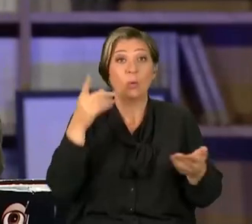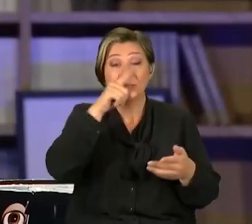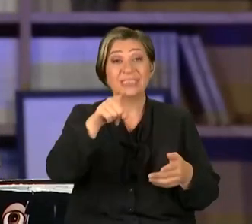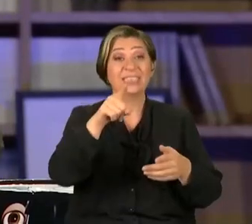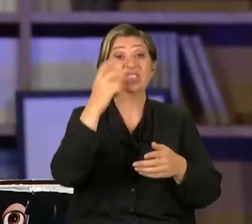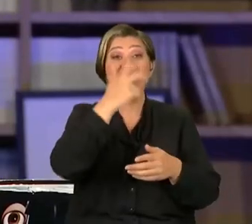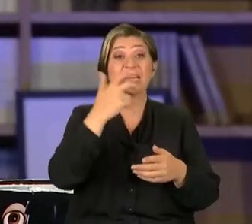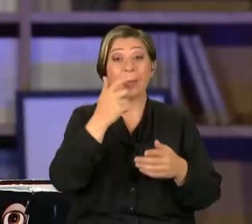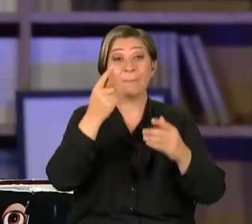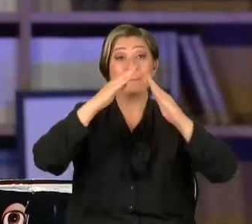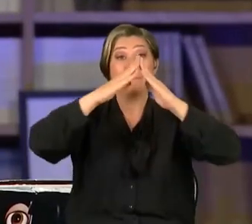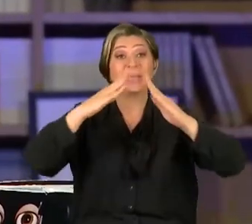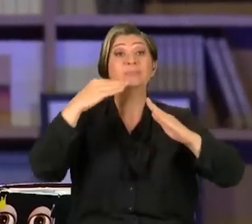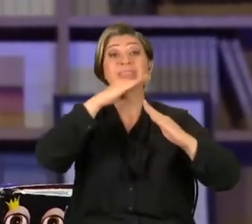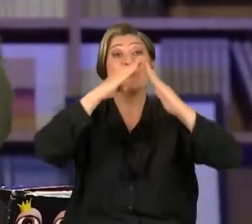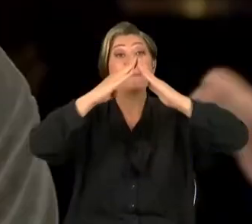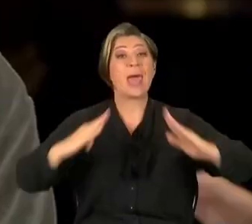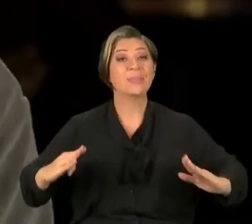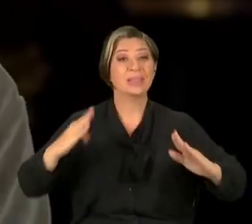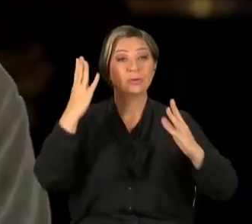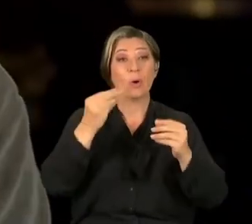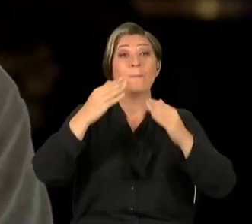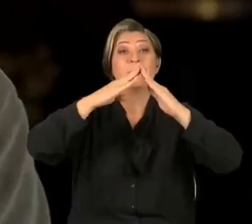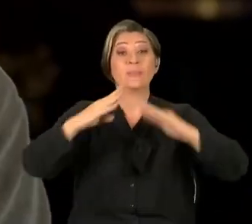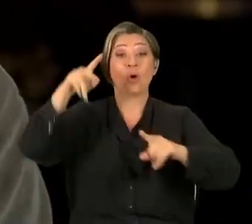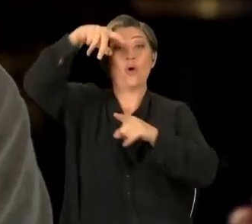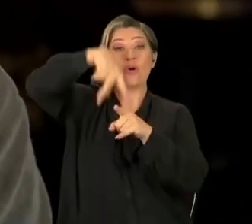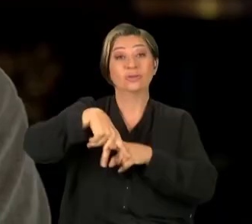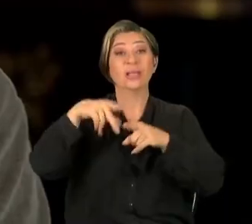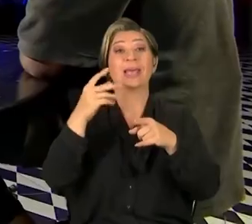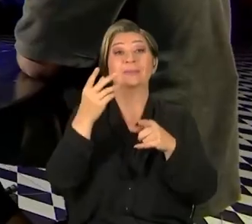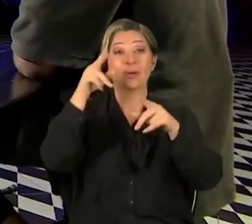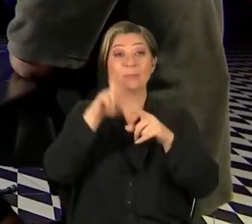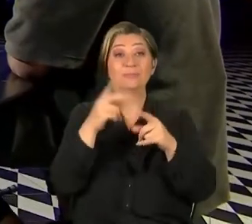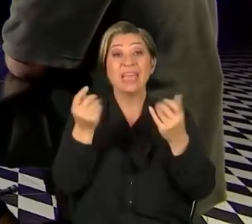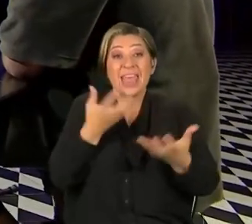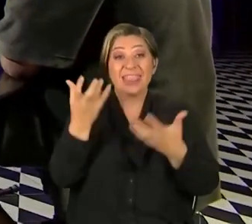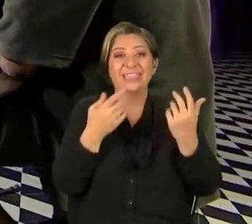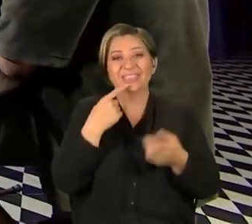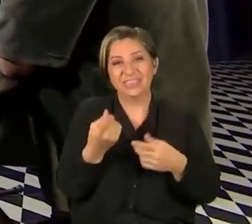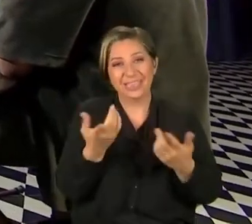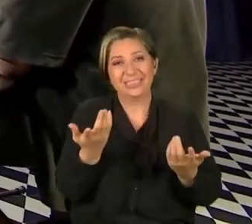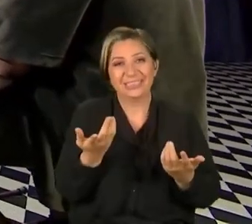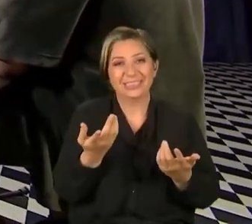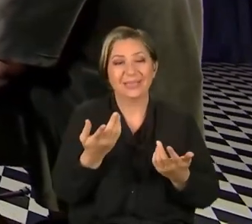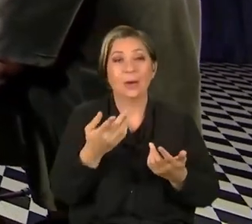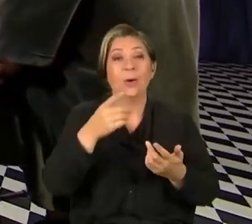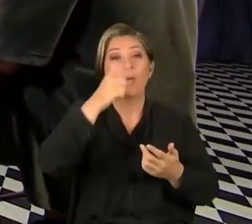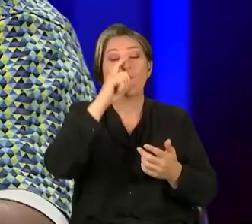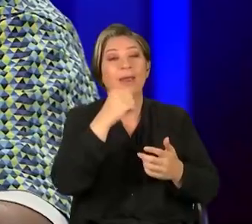için Senin Şarkın da artık piramitçe çağırıyor piramidin oturdum üzerine ayandı şeyim Biraz üzerine falan bir şey diyeceksin yani